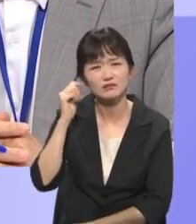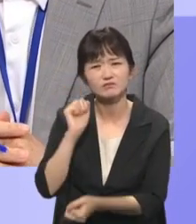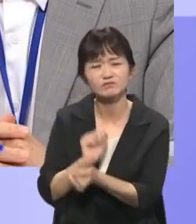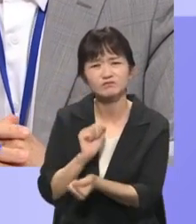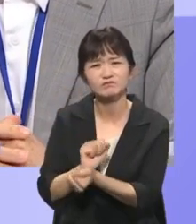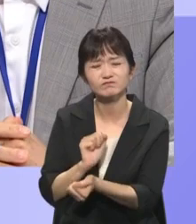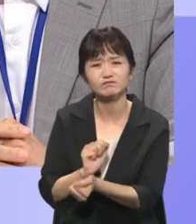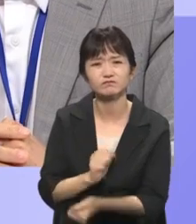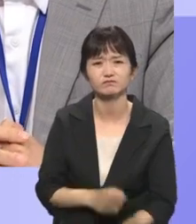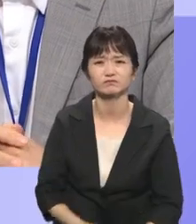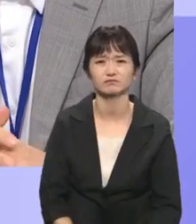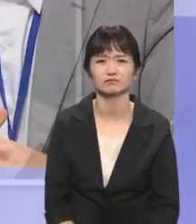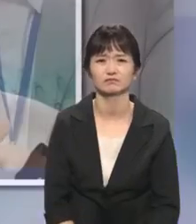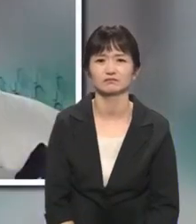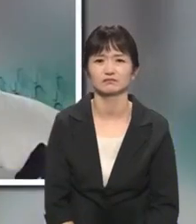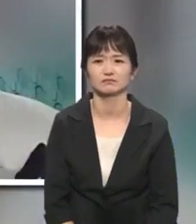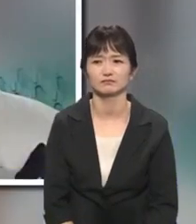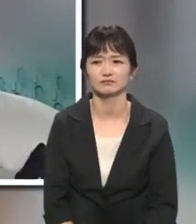또 듣고 오죠.